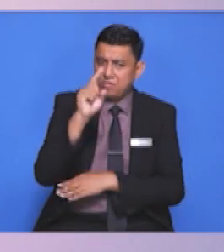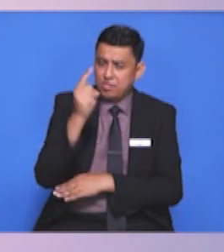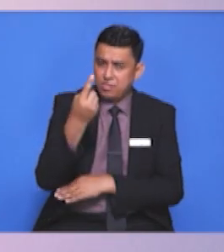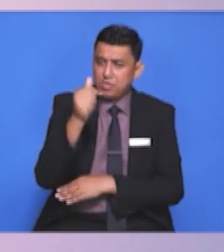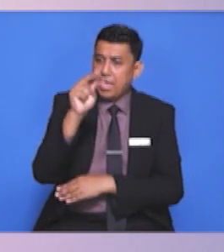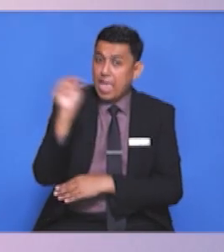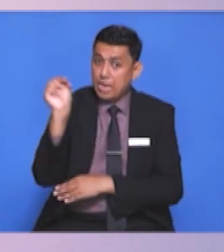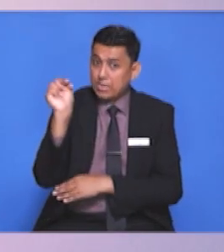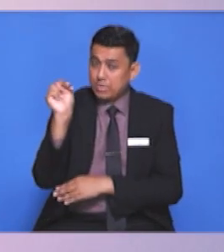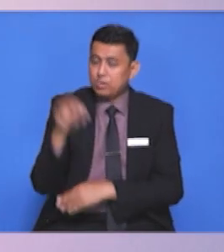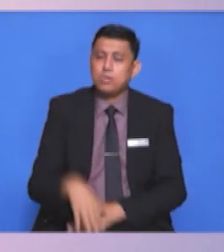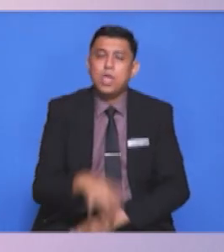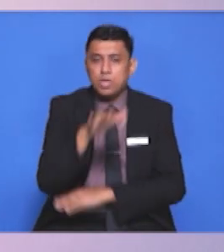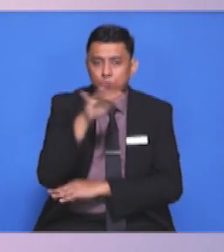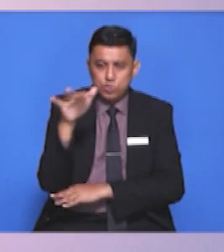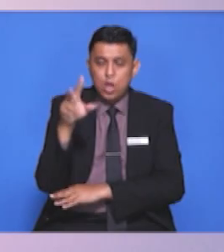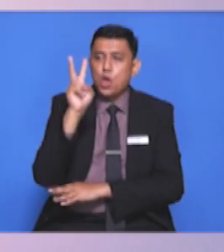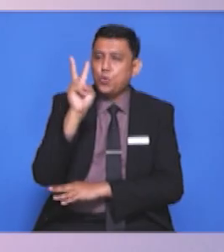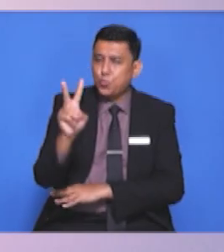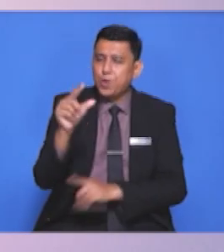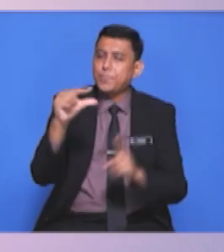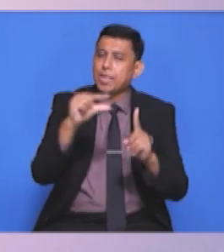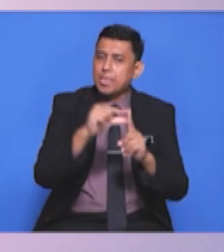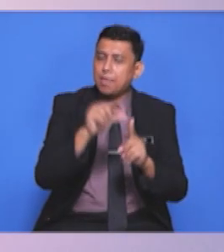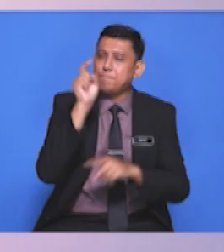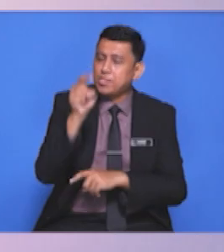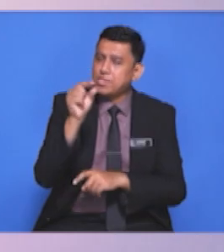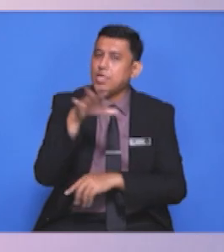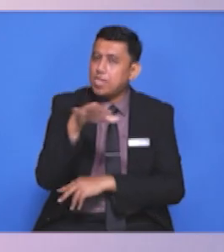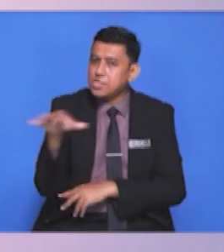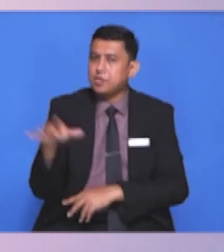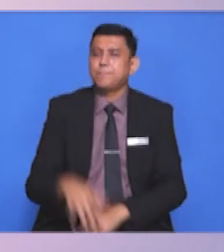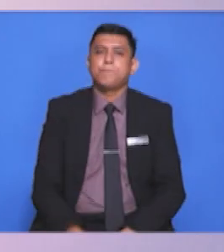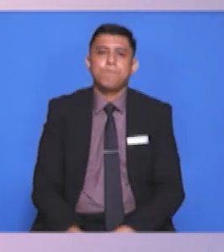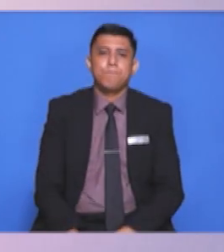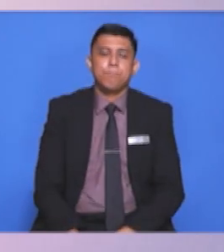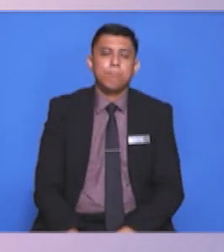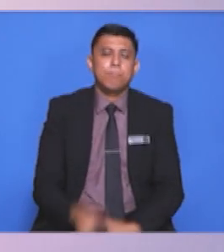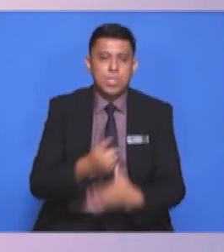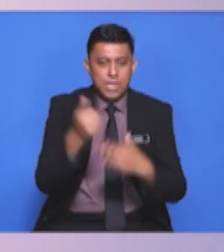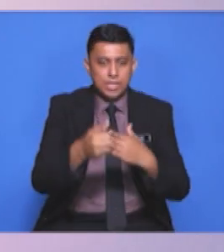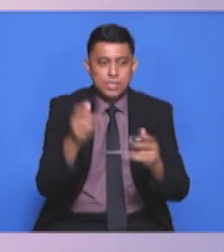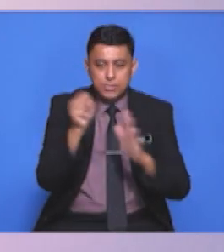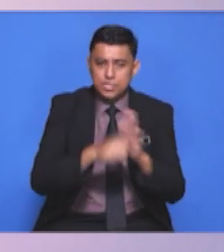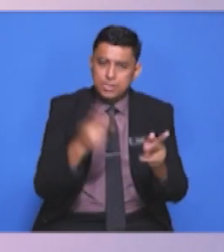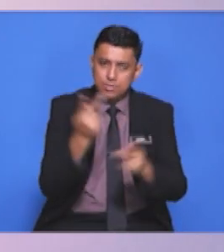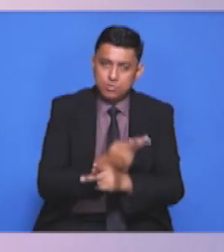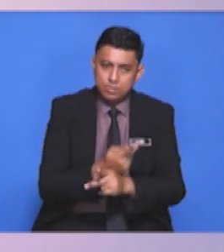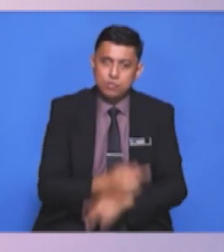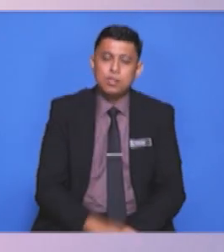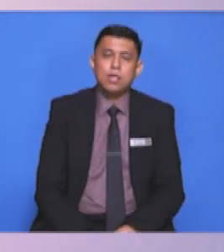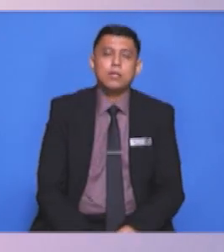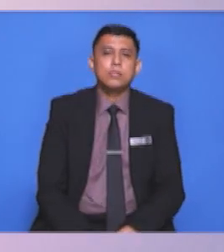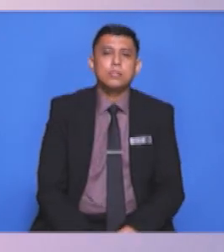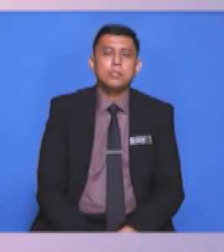juga diejek sebagai Duo perkataan akhir sekali kita lihat ejaan